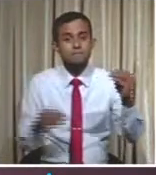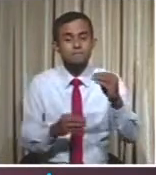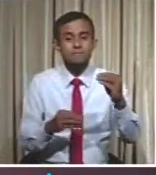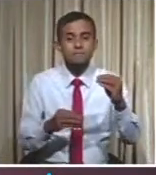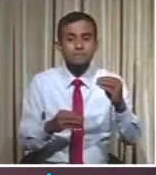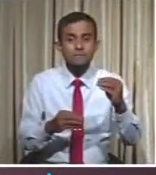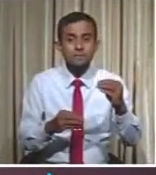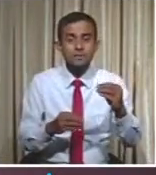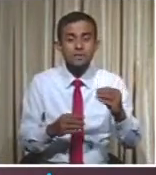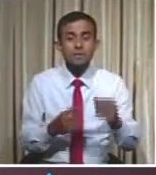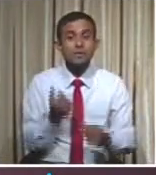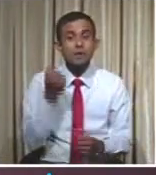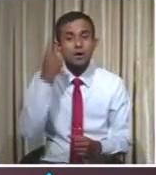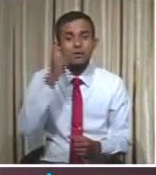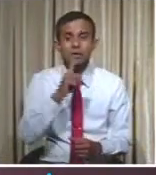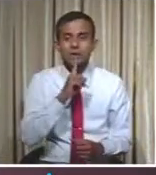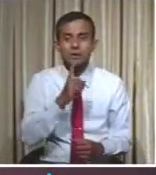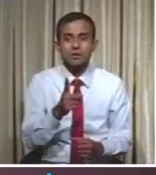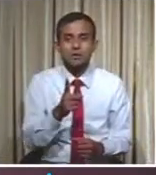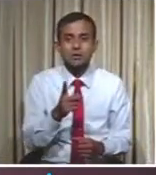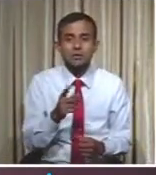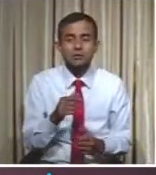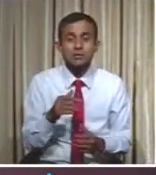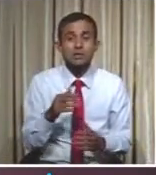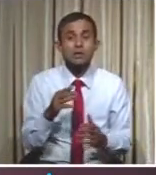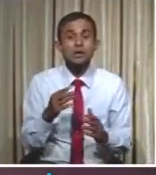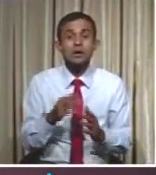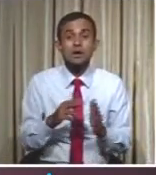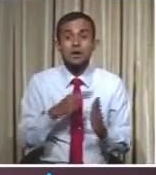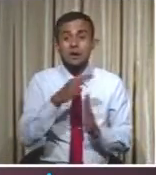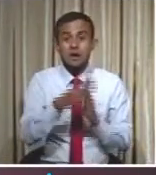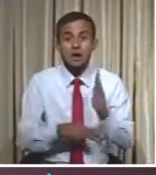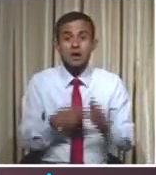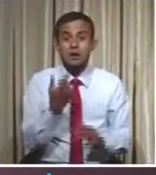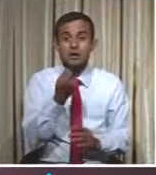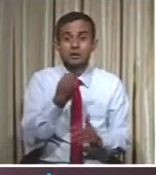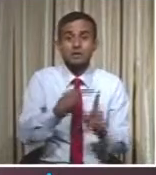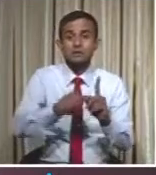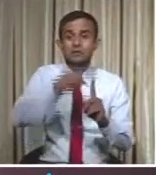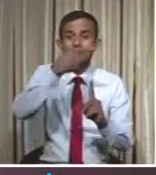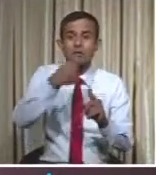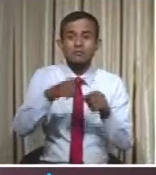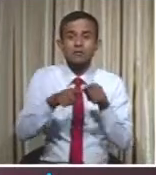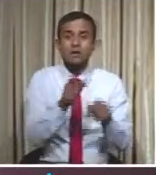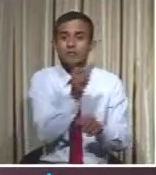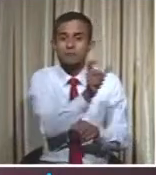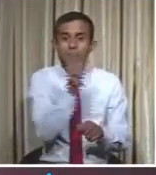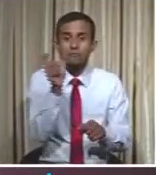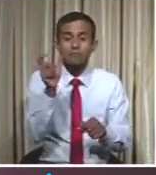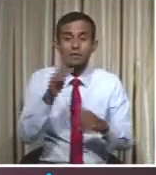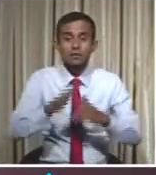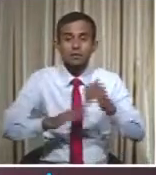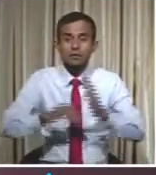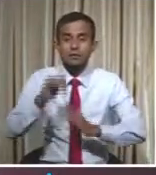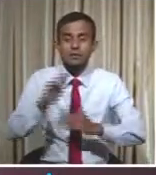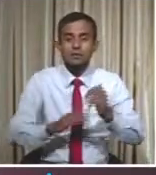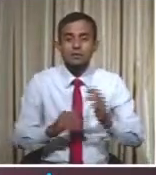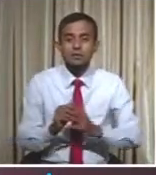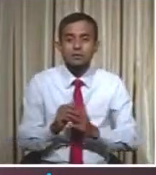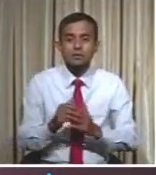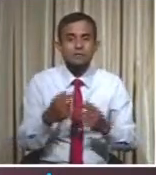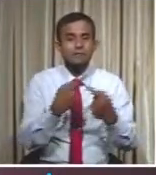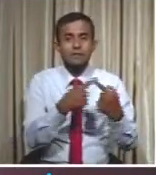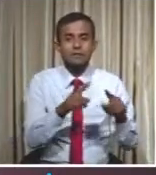ප්‍රතිචාර හැටියට සමහර වෙලාවට අර ජාතික ආර්ථික ගොඩනැගීම වැනි වචන පාවිච්චි කරමින්